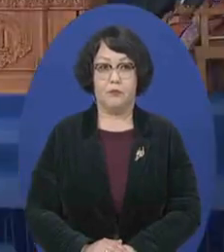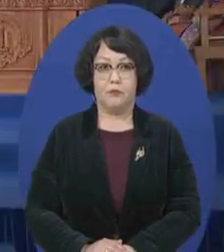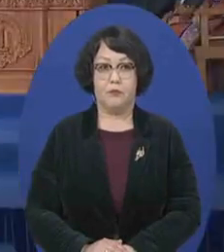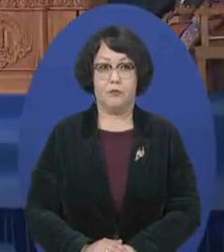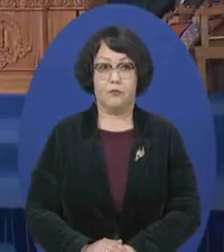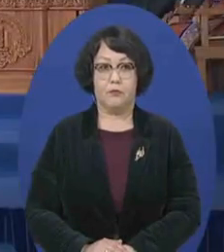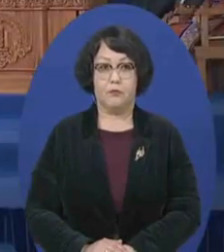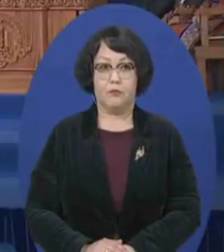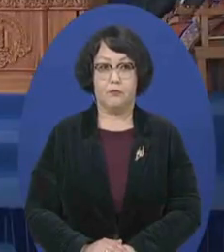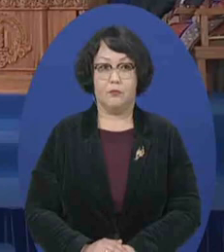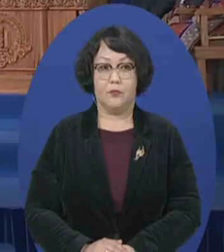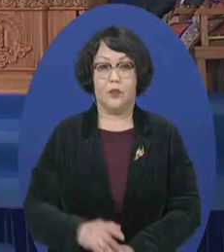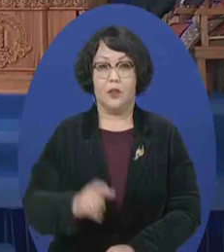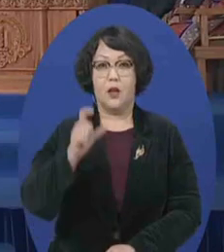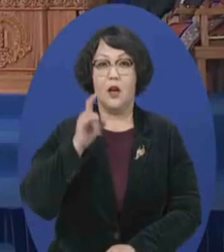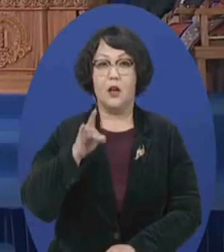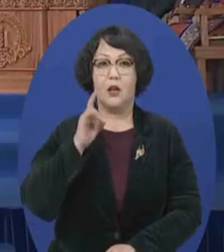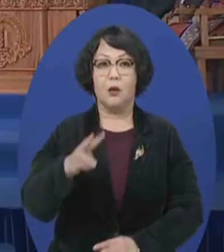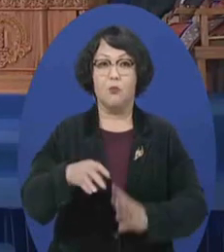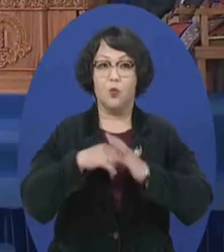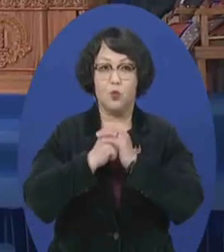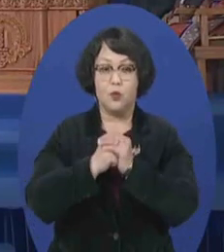За эхэн үндэд